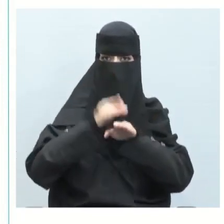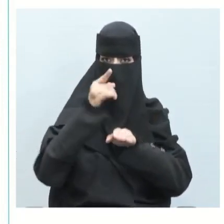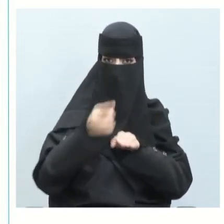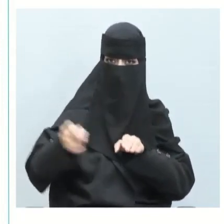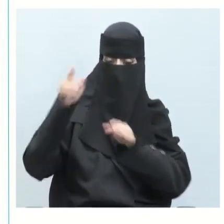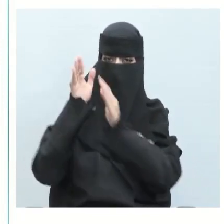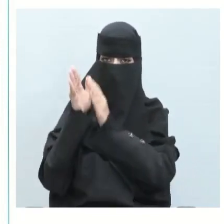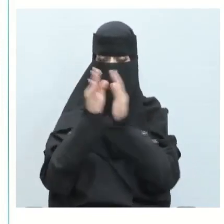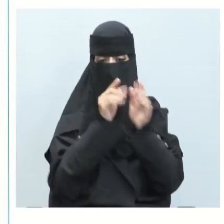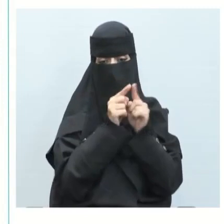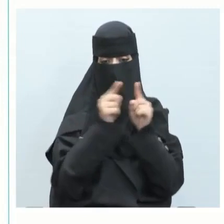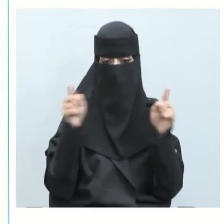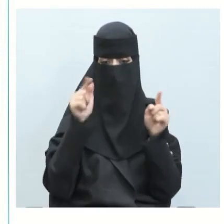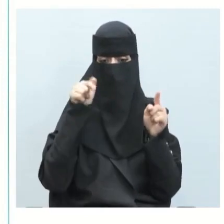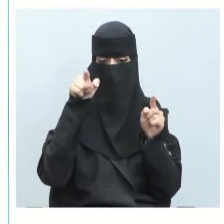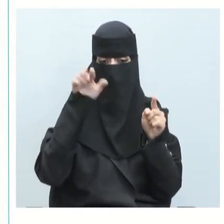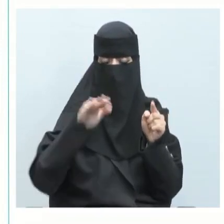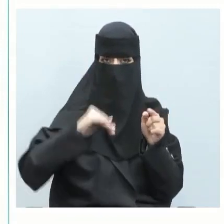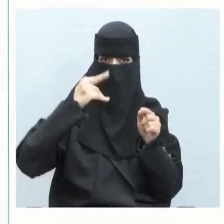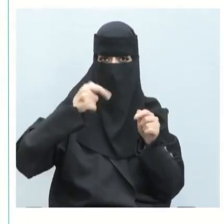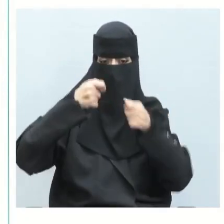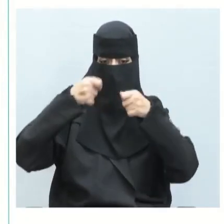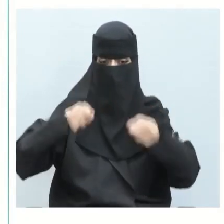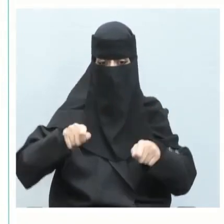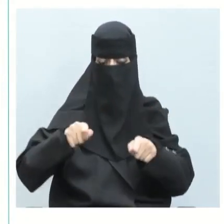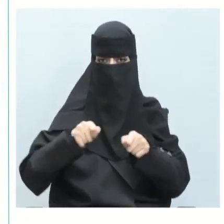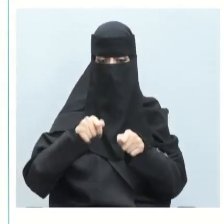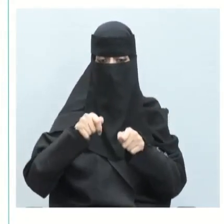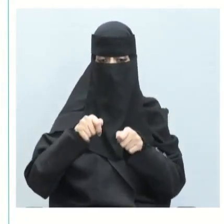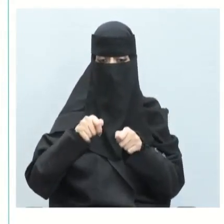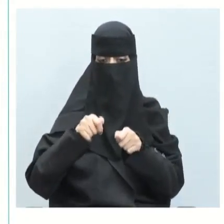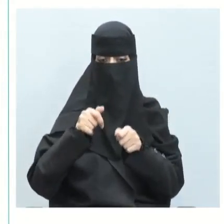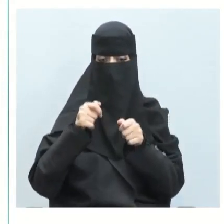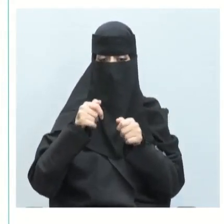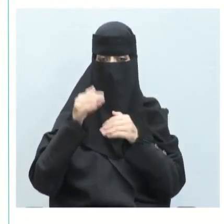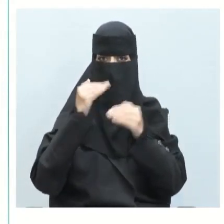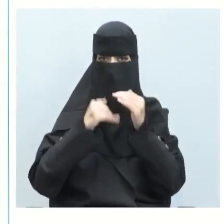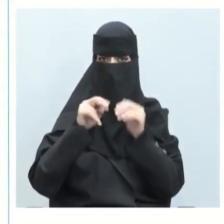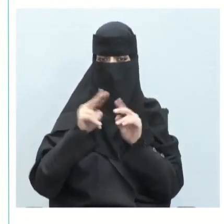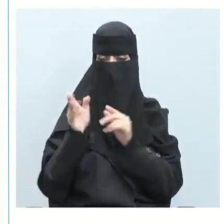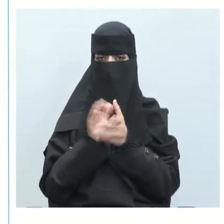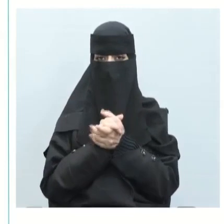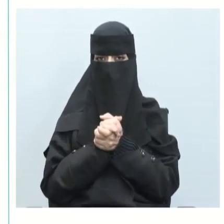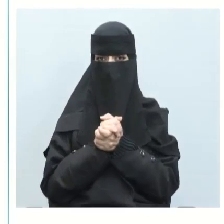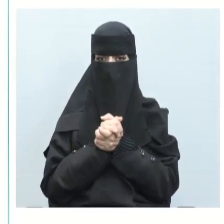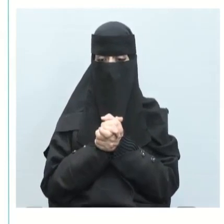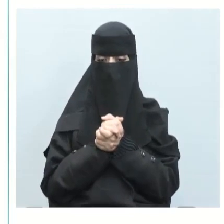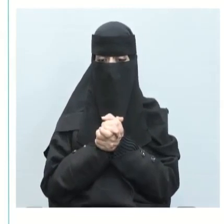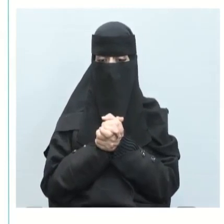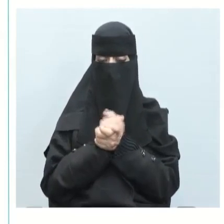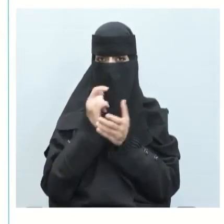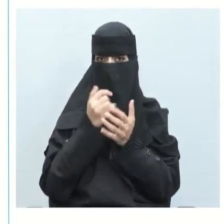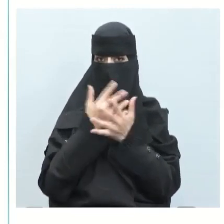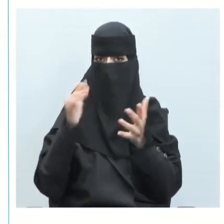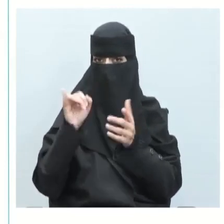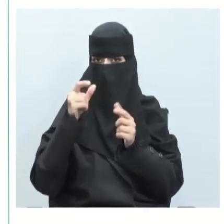فترات زمنيه طويله الامر الذي يؤدي الى تكاليف هالكه عده او عديده بمعنى الكثير من